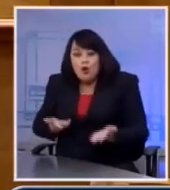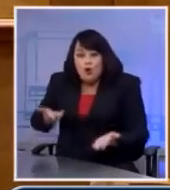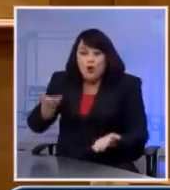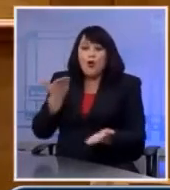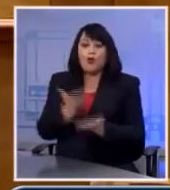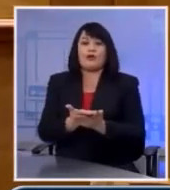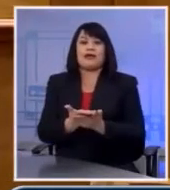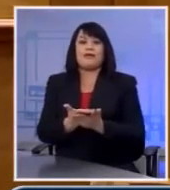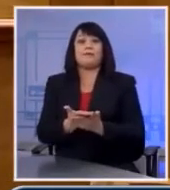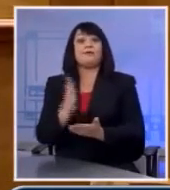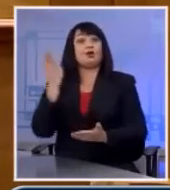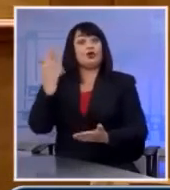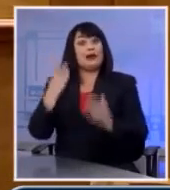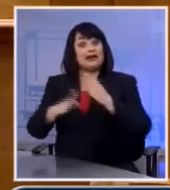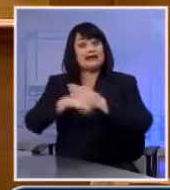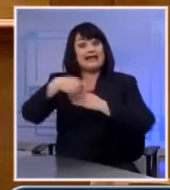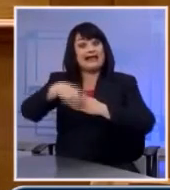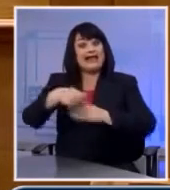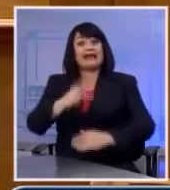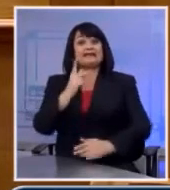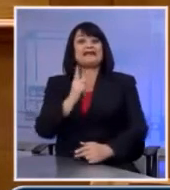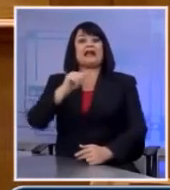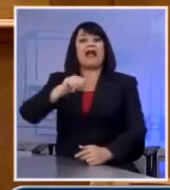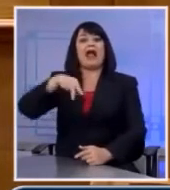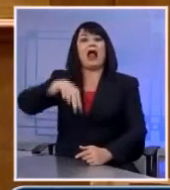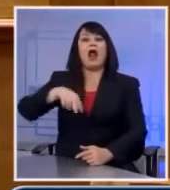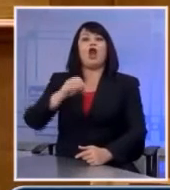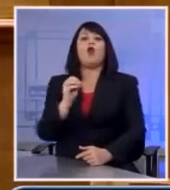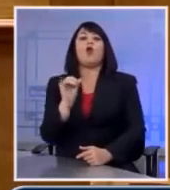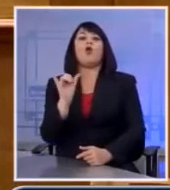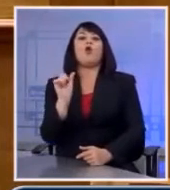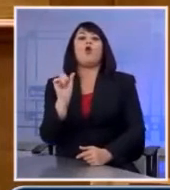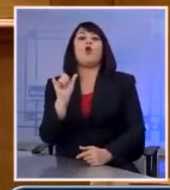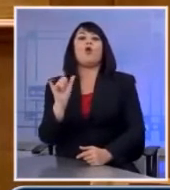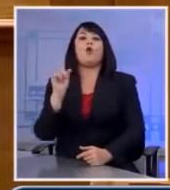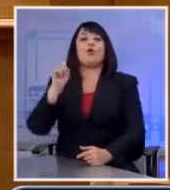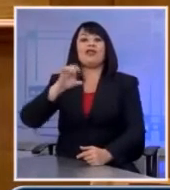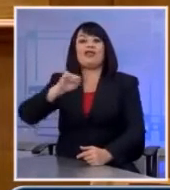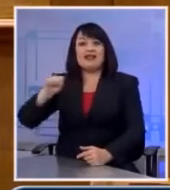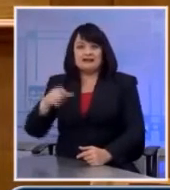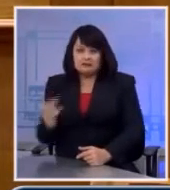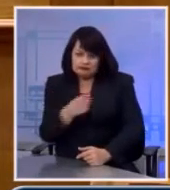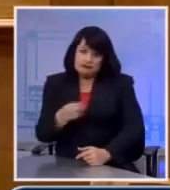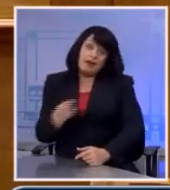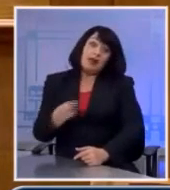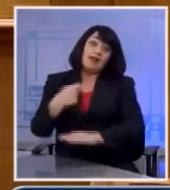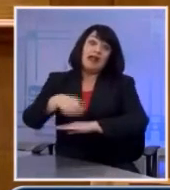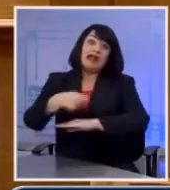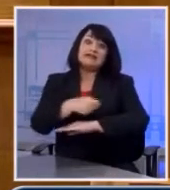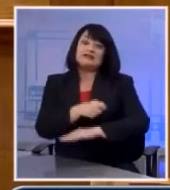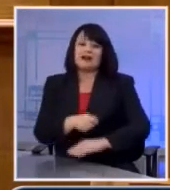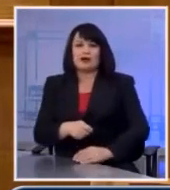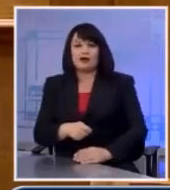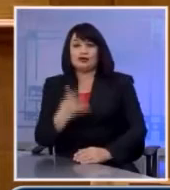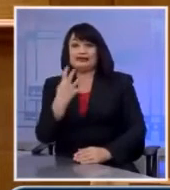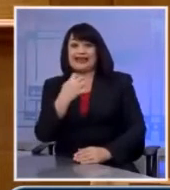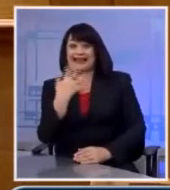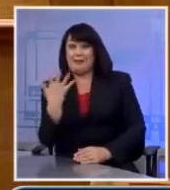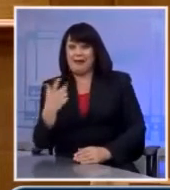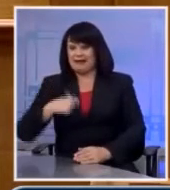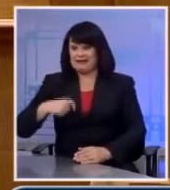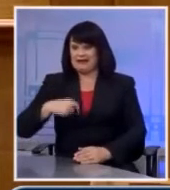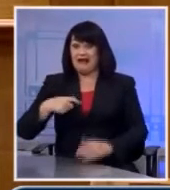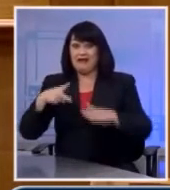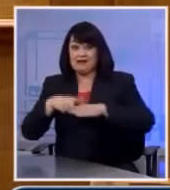εισαγγελέα Καλούδη, με το οποίο θα εκκινούσε η διαδικασία της ποινικής δίωξης για 45 στελέχη τραπεζών και